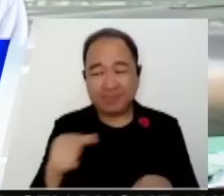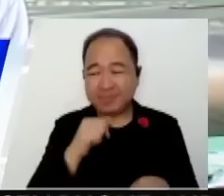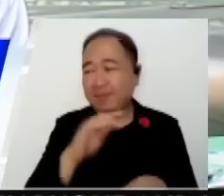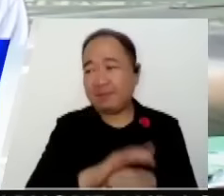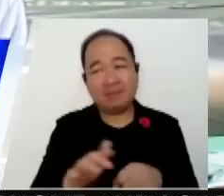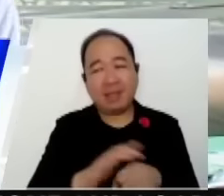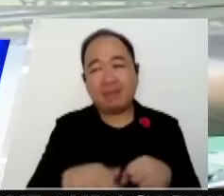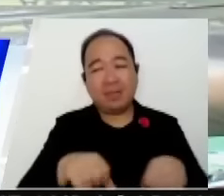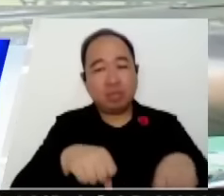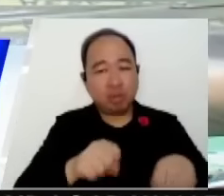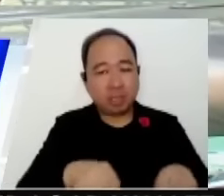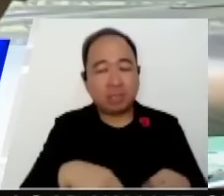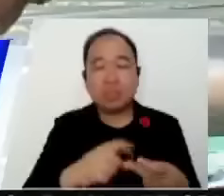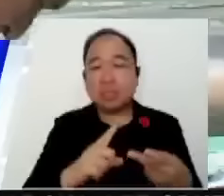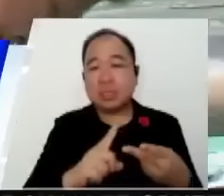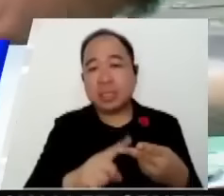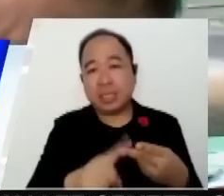problema din, medyo